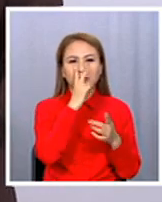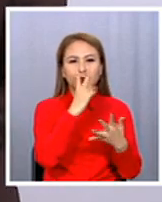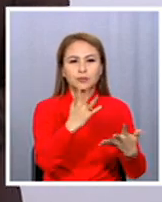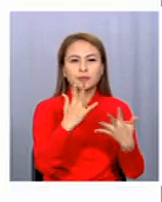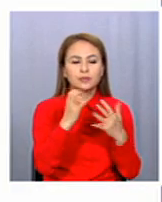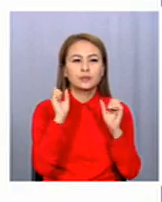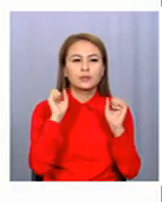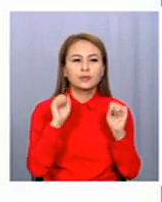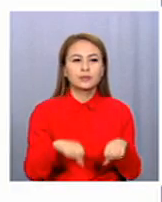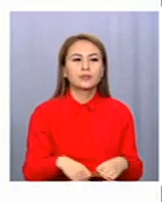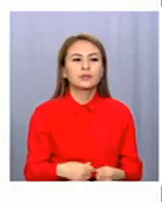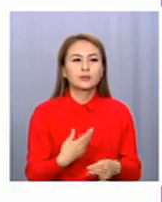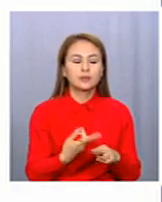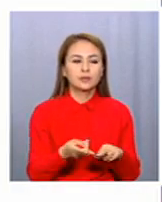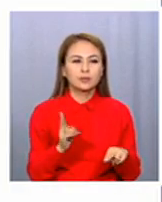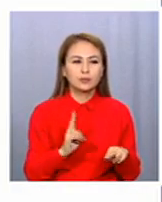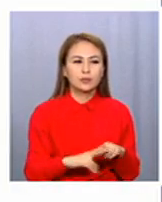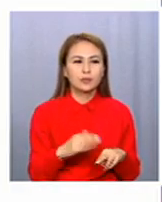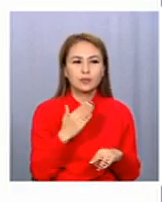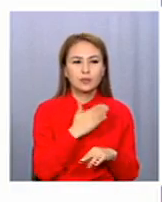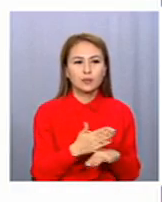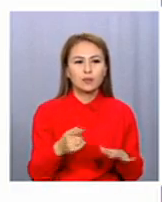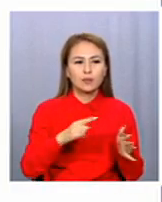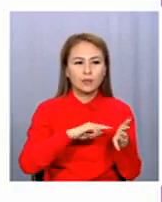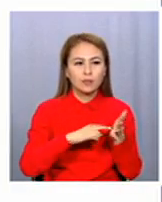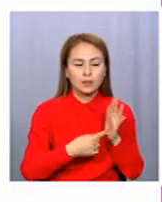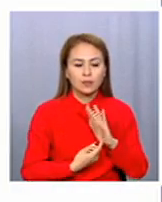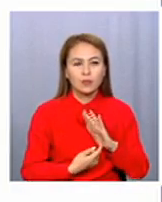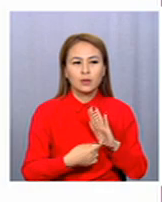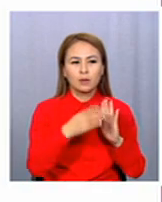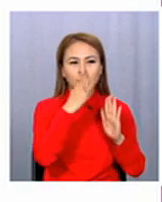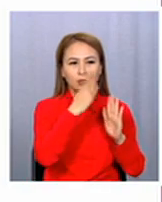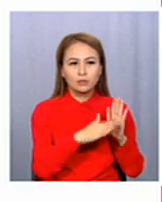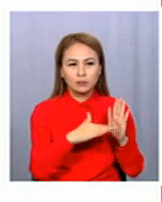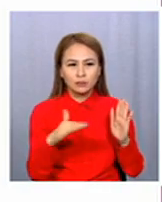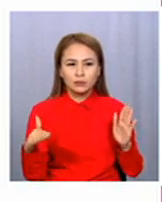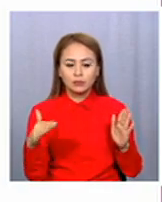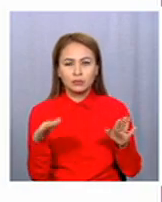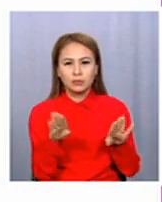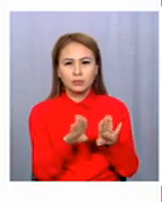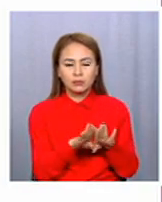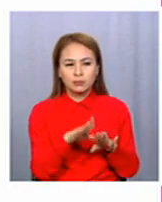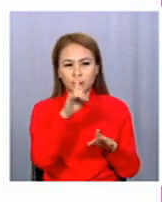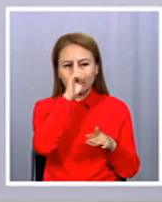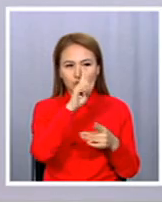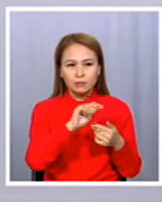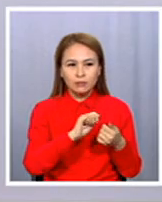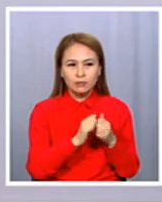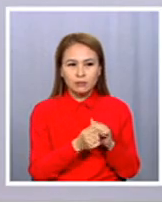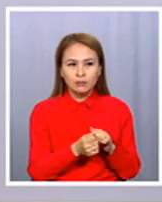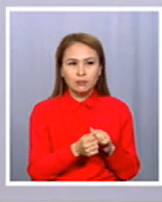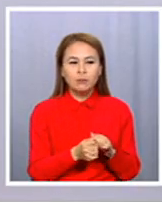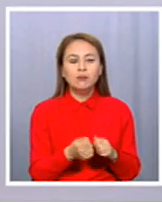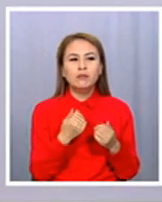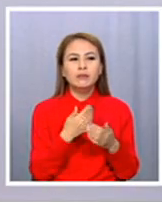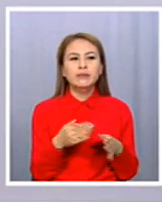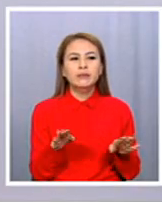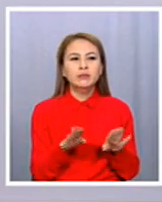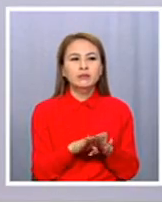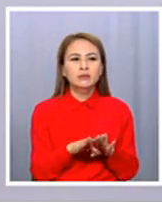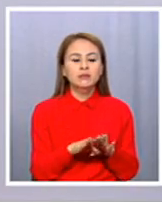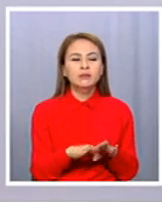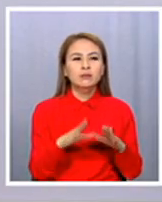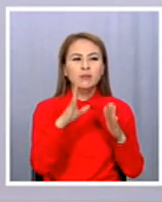елестесек болады. Сондықтан осы нүктелерді бұрыштардың төбесі деп есімізде сақтап алайық. Ал енді балалар,